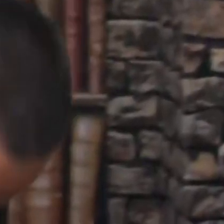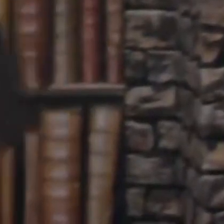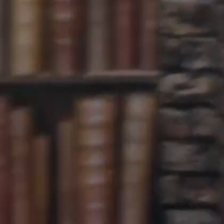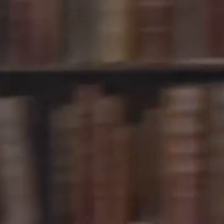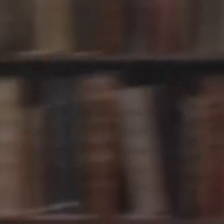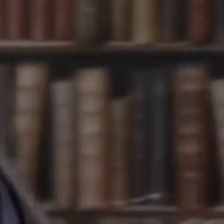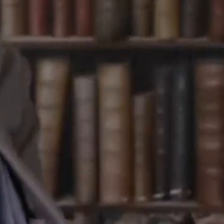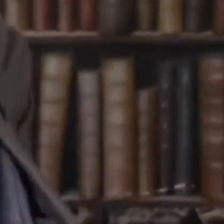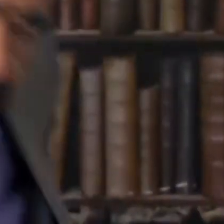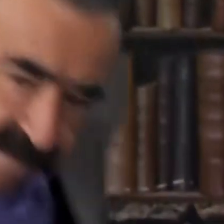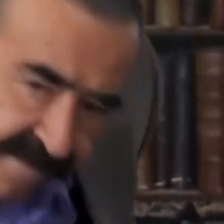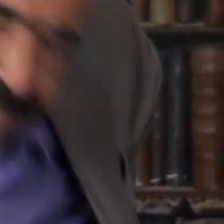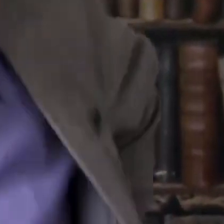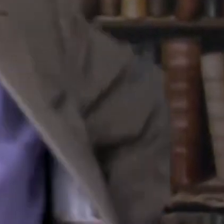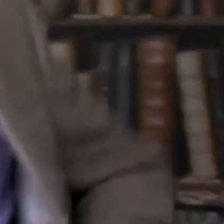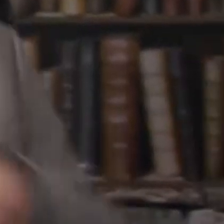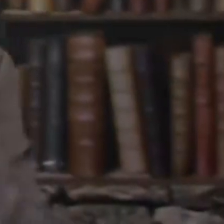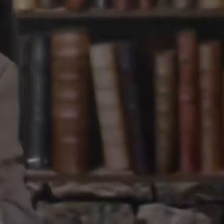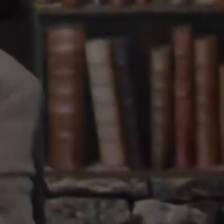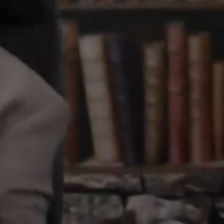oturup arkasına yaslandı.